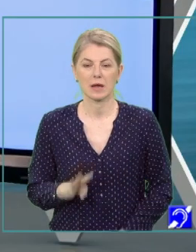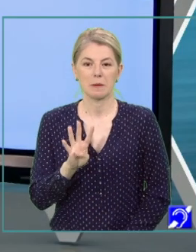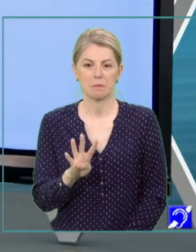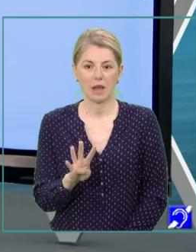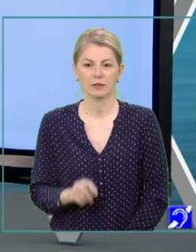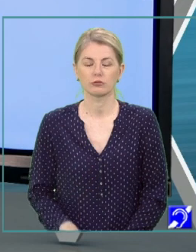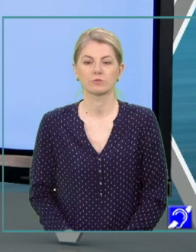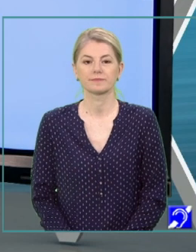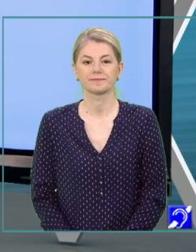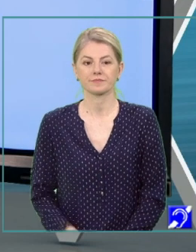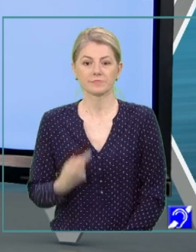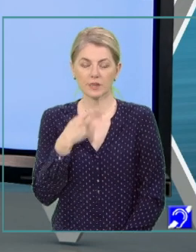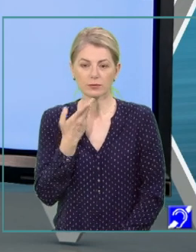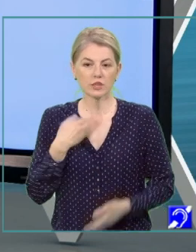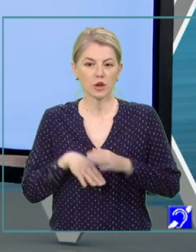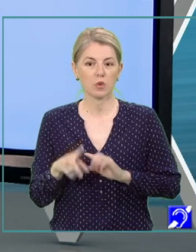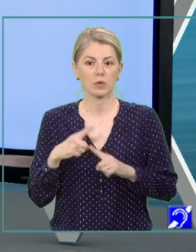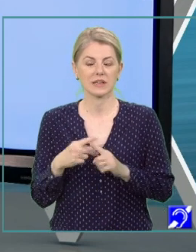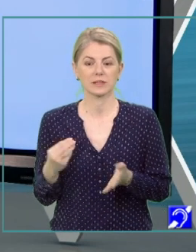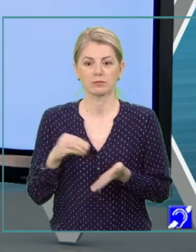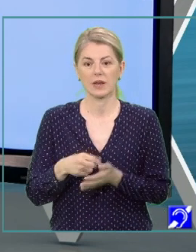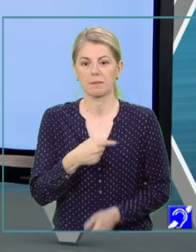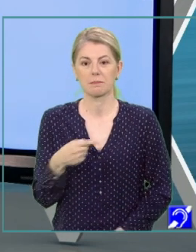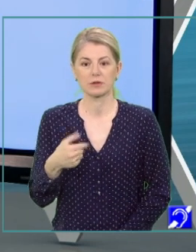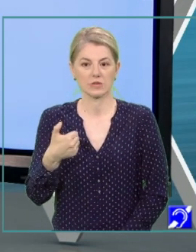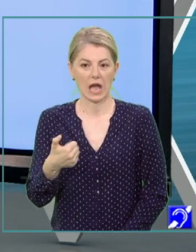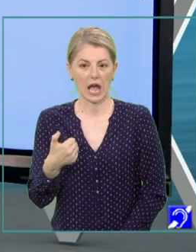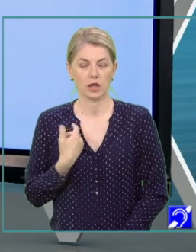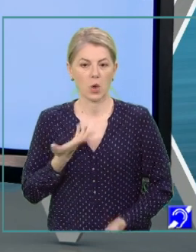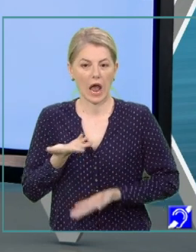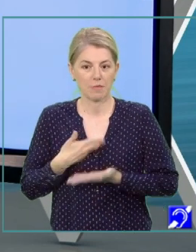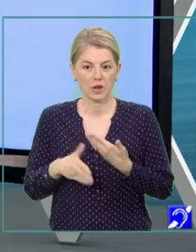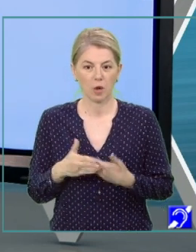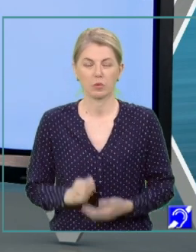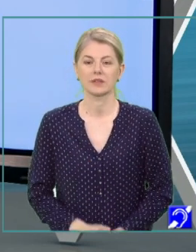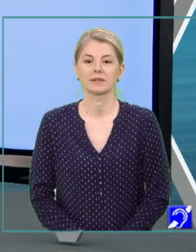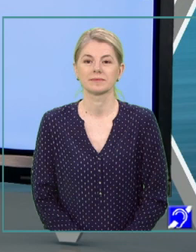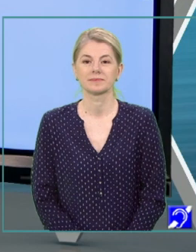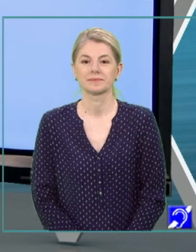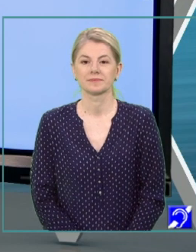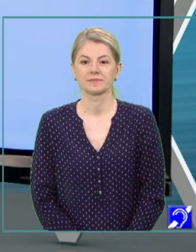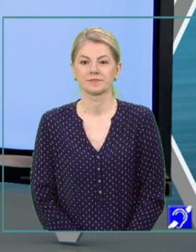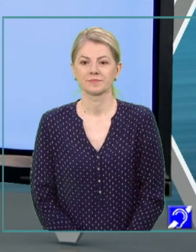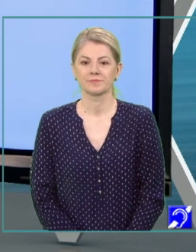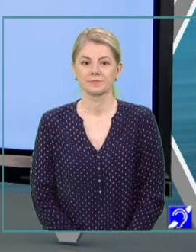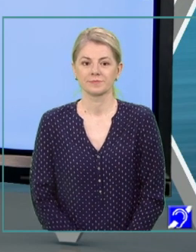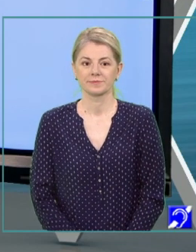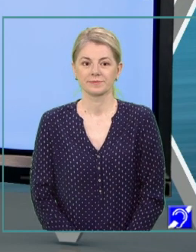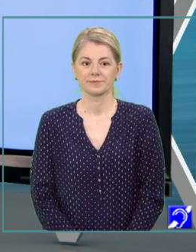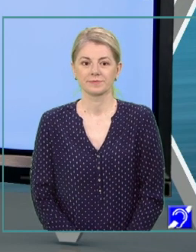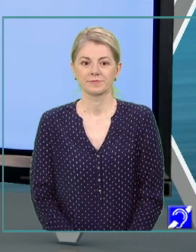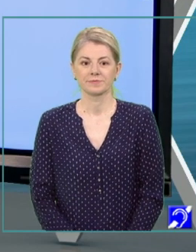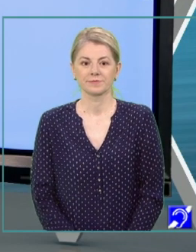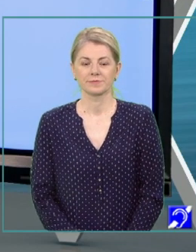4. Am zis că în locul lui X voi pune minus A. Iată că am și înlocuit pe X cu minus A. 4 ori minus A la a